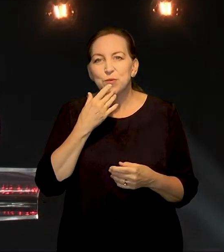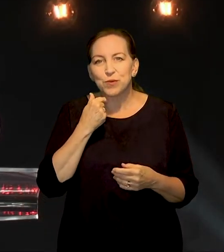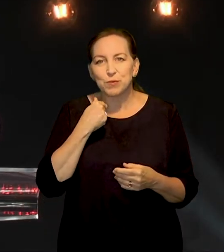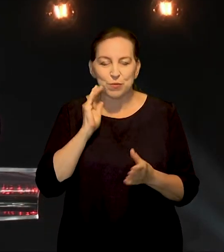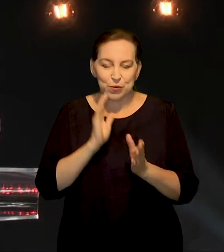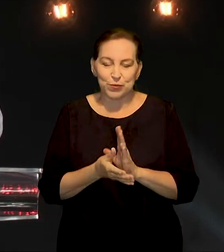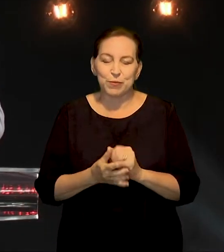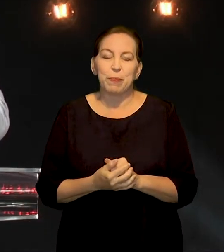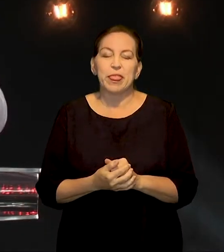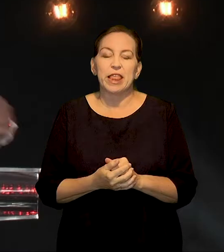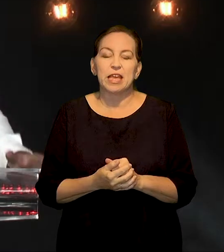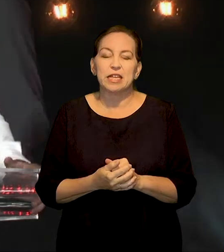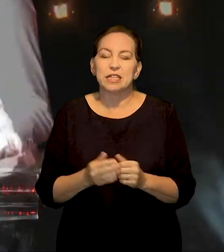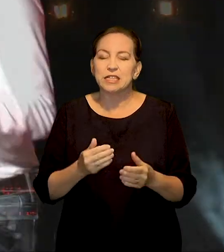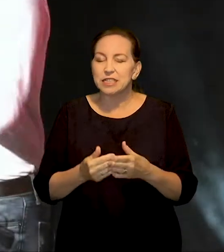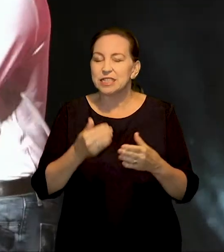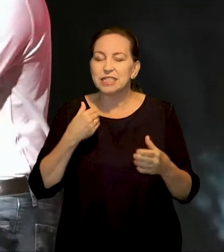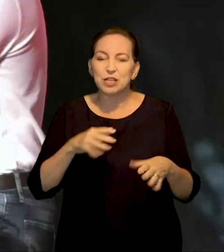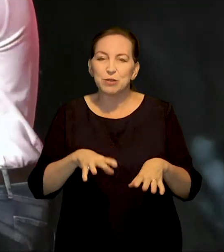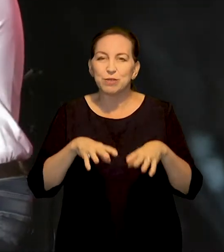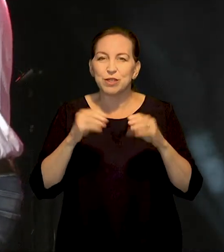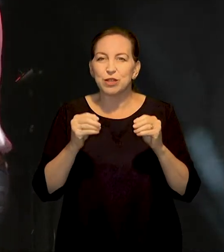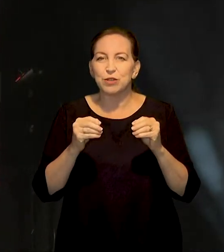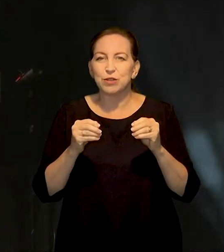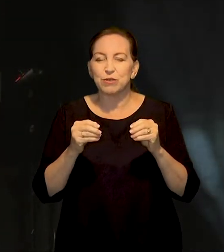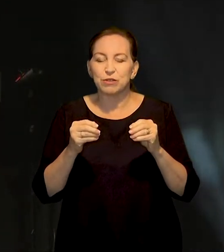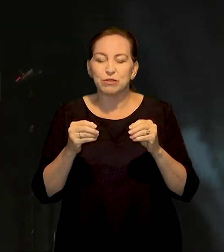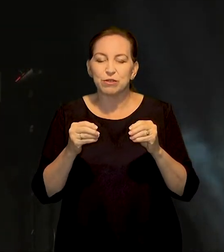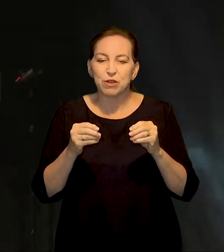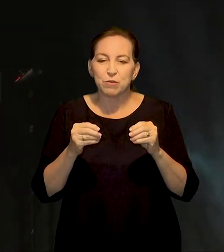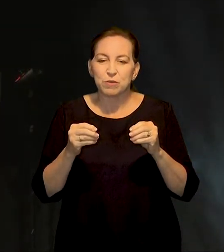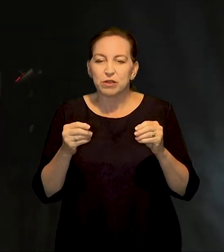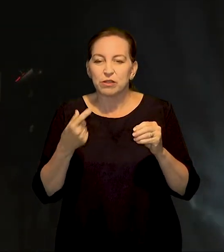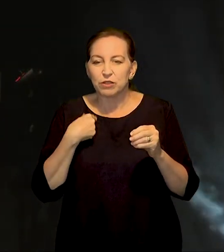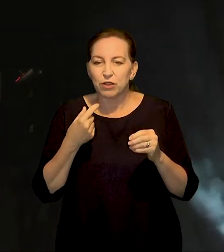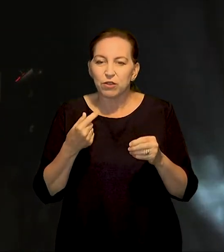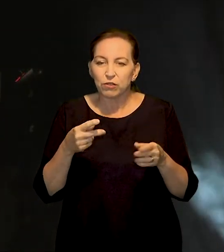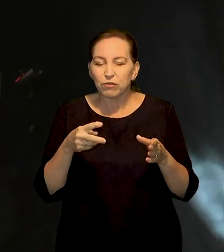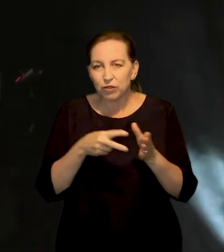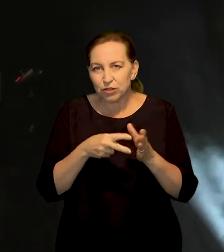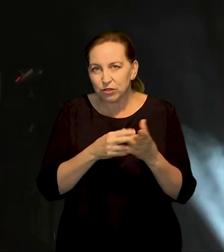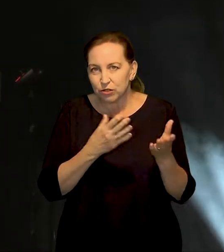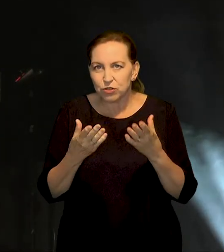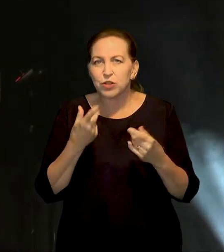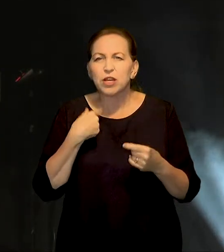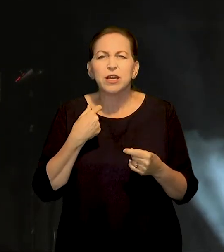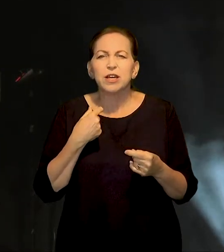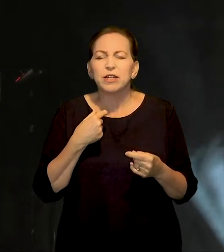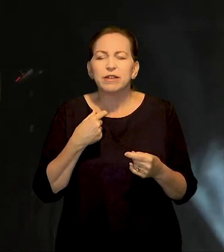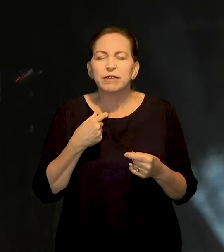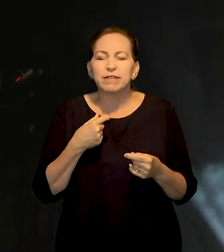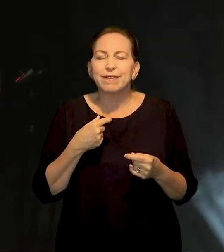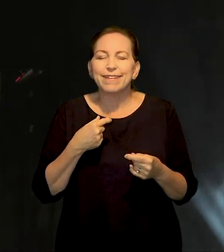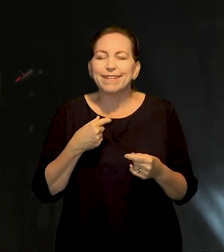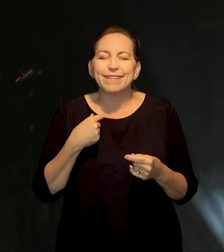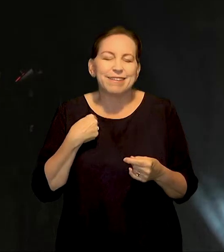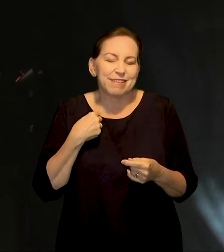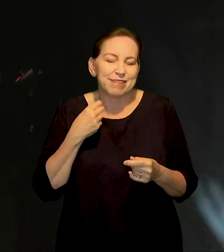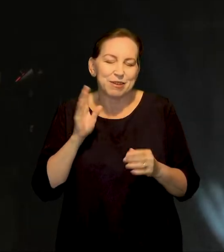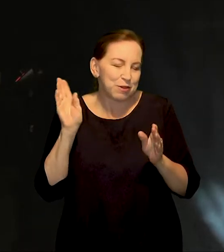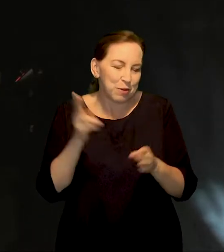Powiem tak. Jeszcze zanim zacznę, wejdę w słowo, nie dajcie się zwieść tej